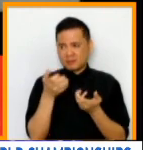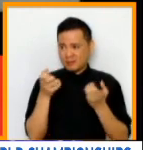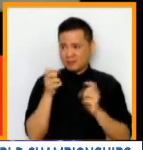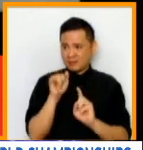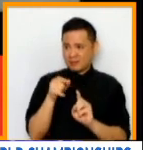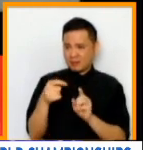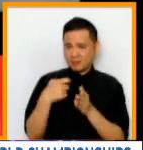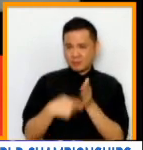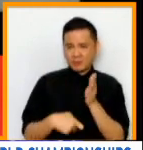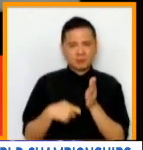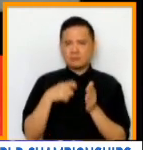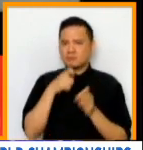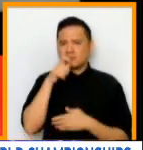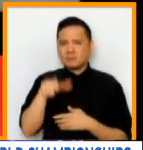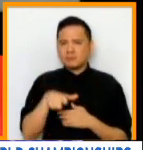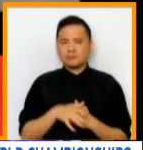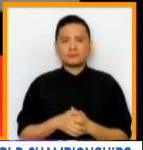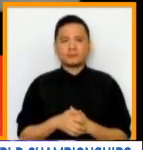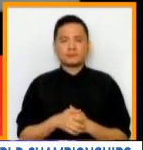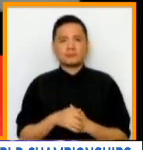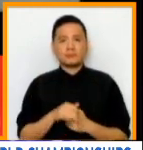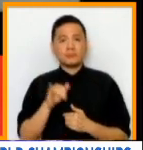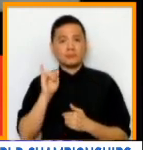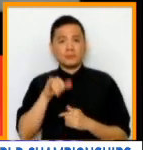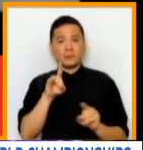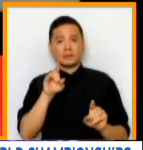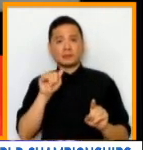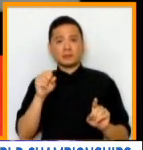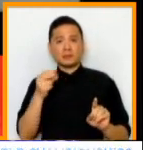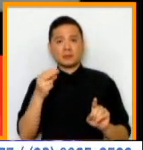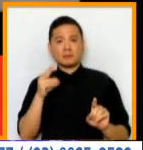ay ang presyo ng dashboard camera, stretcher,